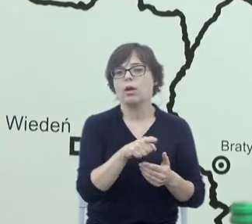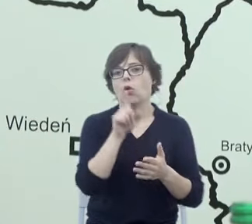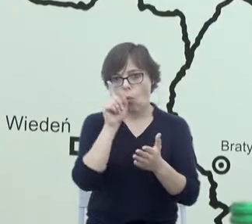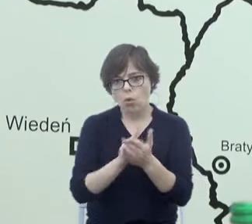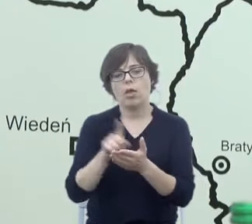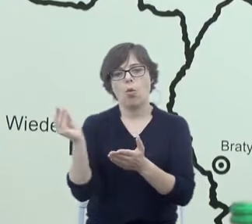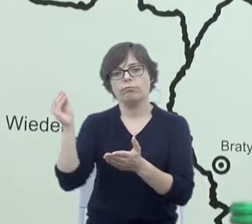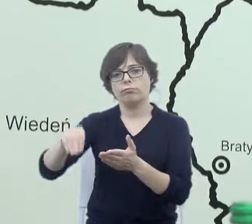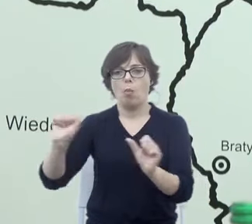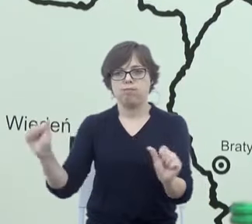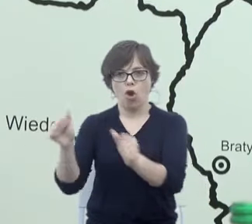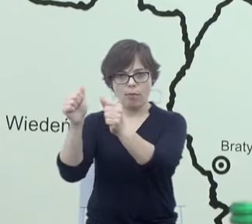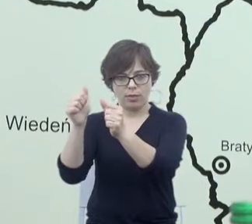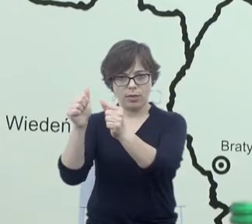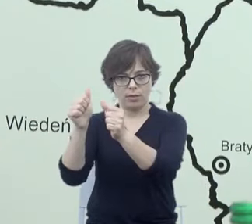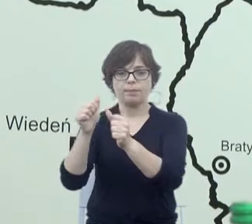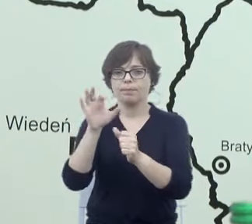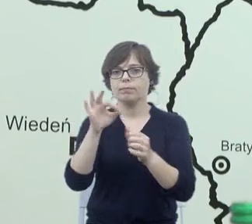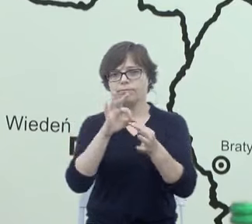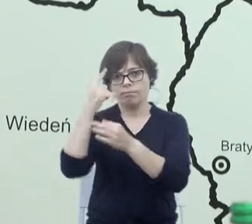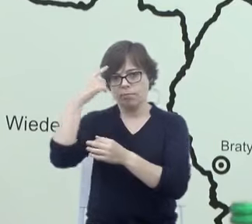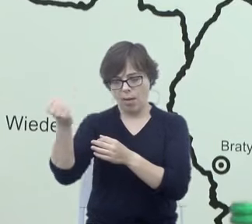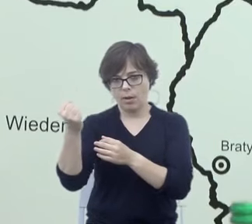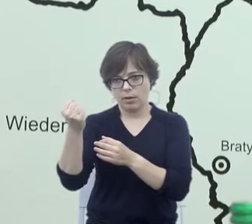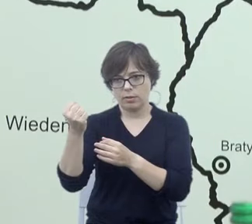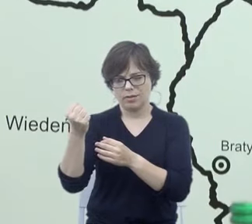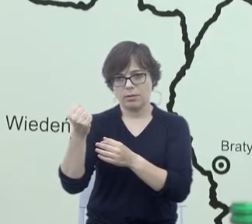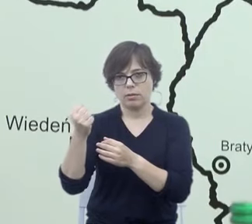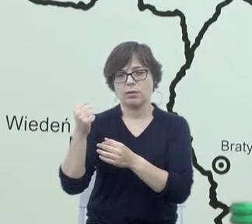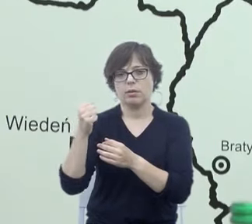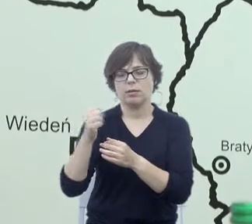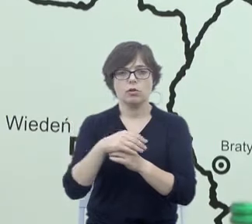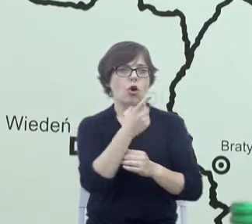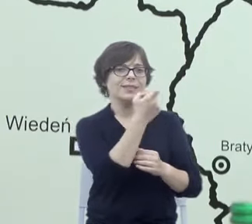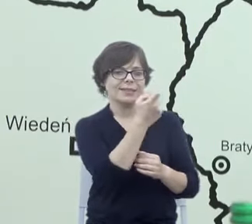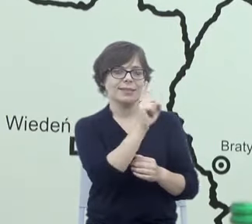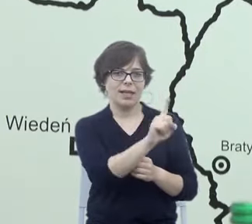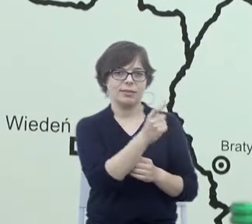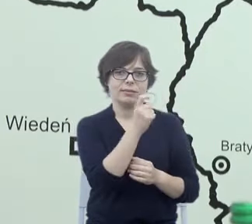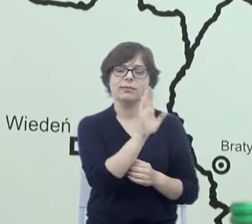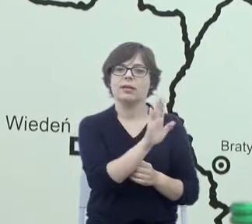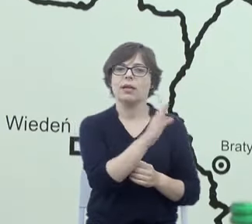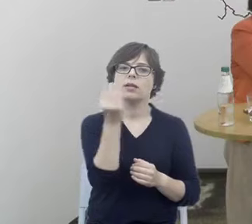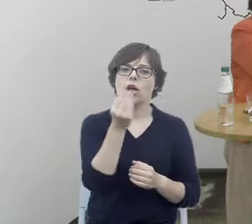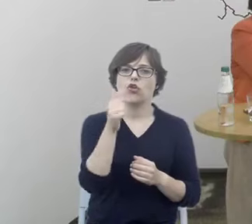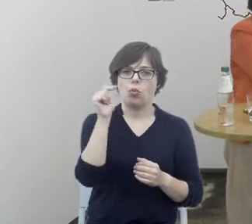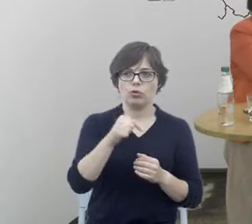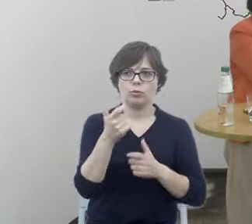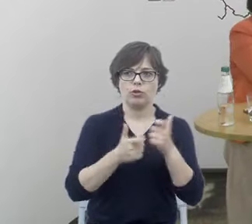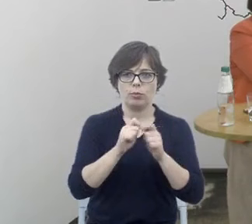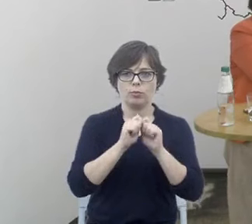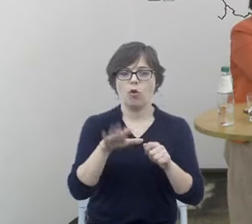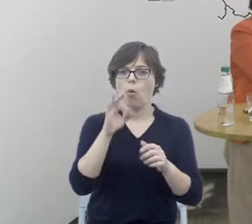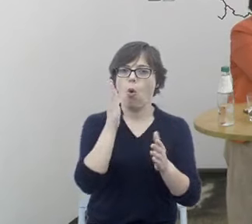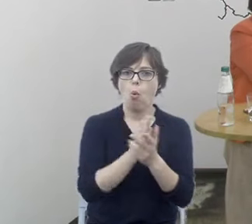pomnik kłamiący, bo tu nawiązując do pamięci, zakłamujący sens tych wydarzeń. Jeszcze musimy tutaj zrobić przerwę, bo już